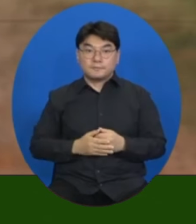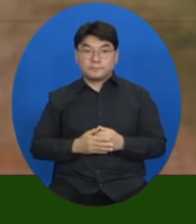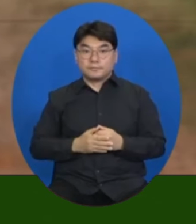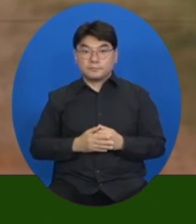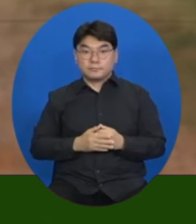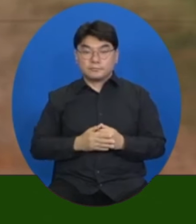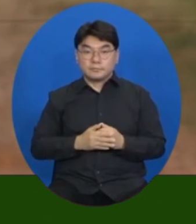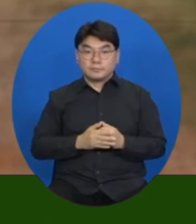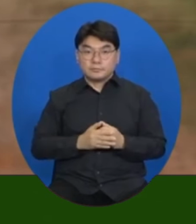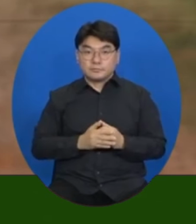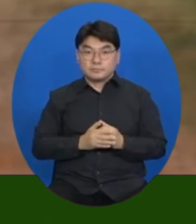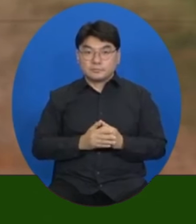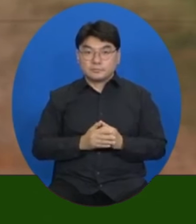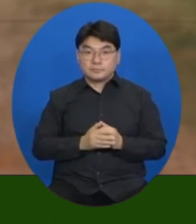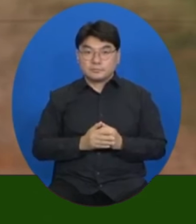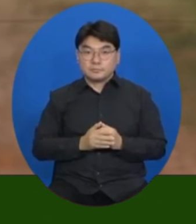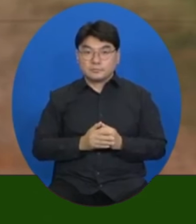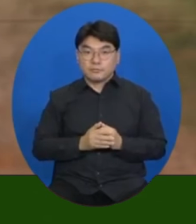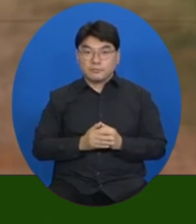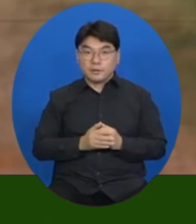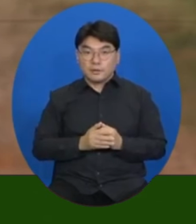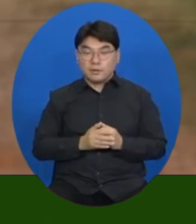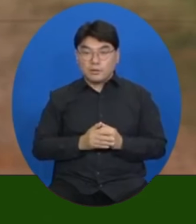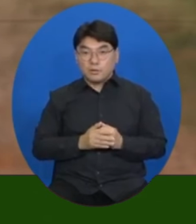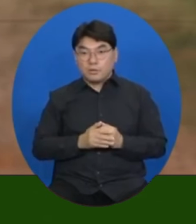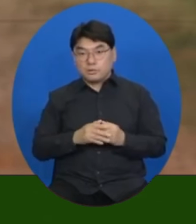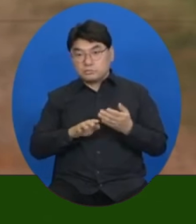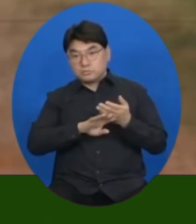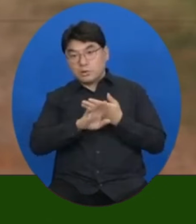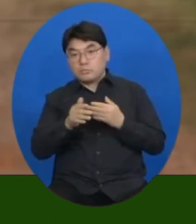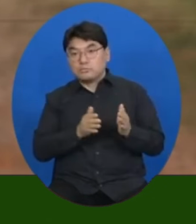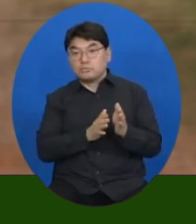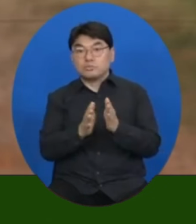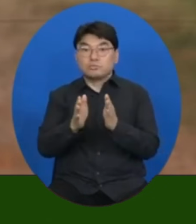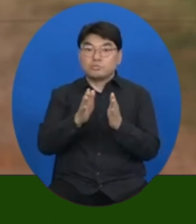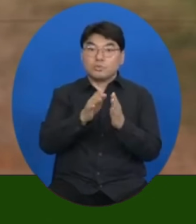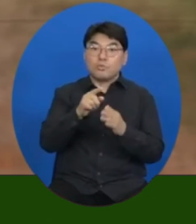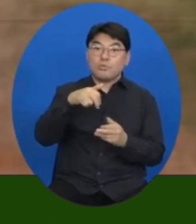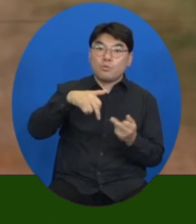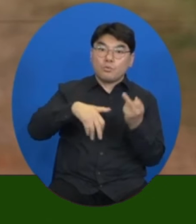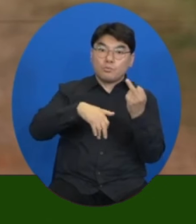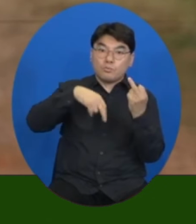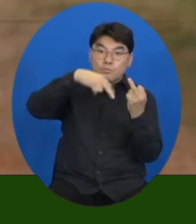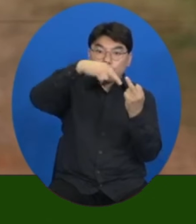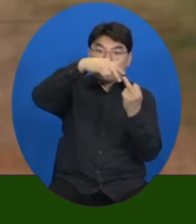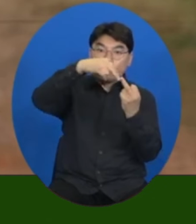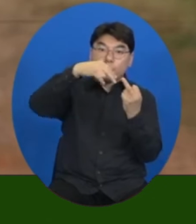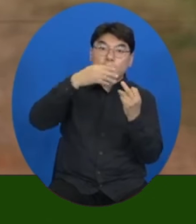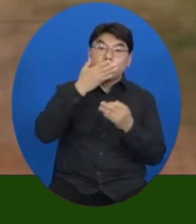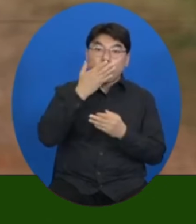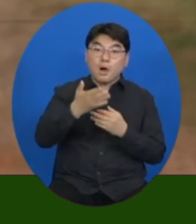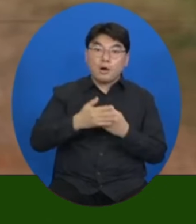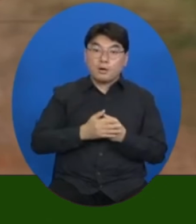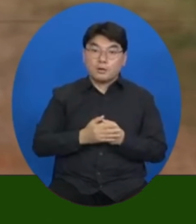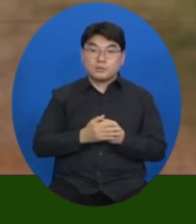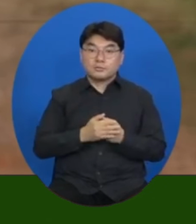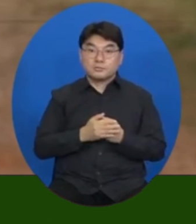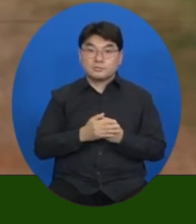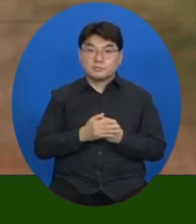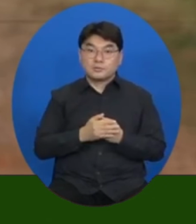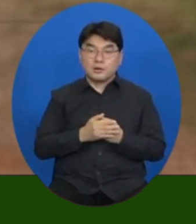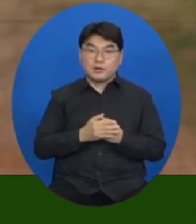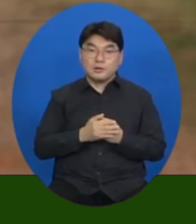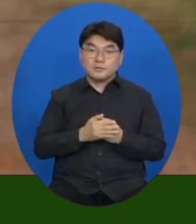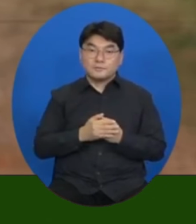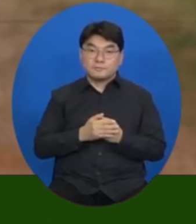다 같은데 올라가는 거 올라갔더니 다른 데로 올라와 어 난 저기를 가고 싶었는데 그런 경우가 있어요 있어요